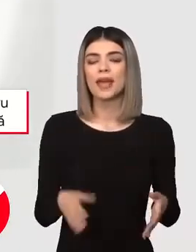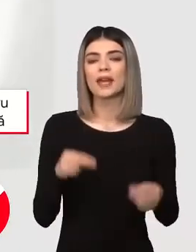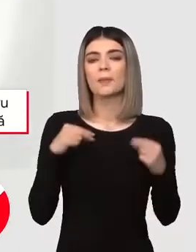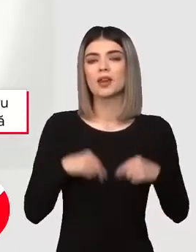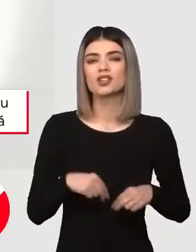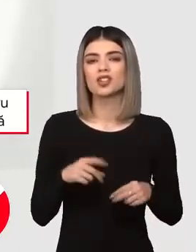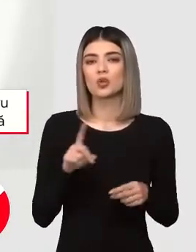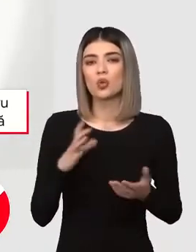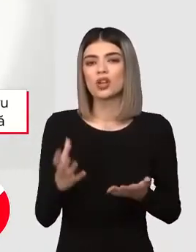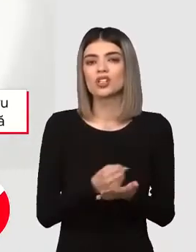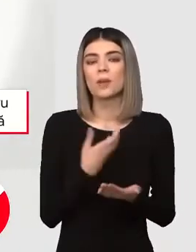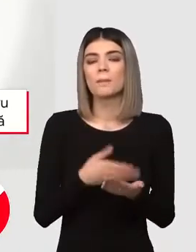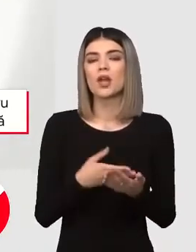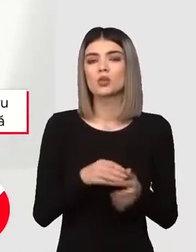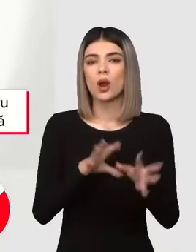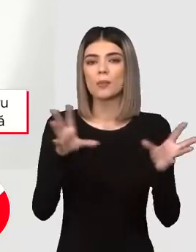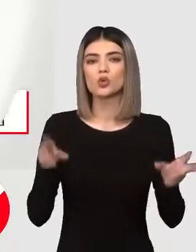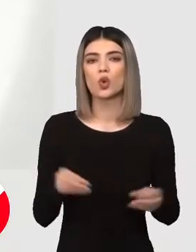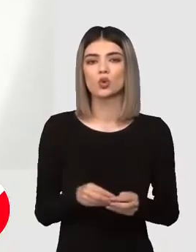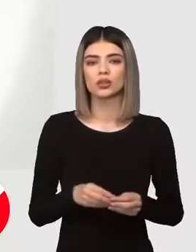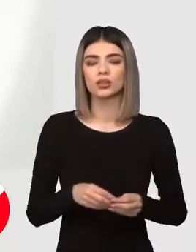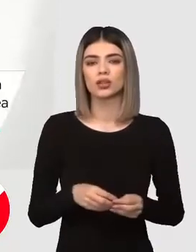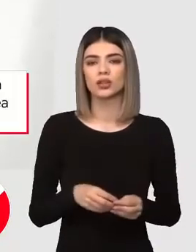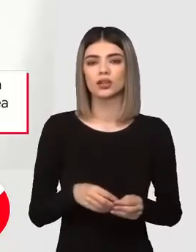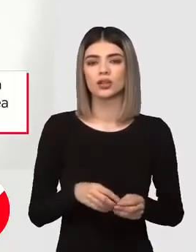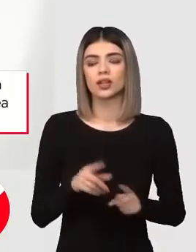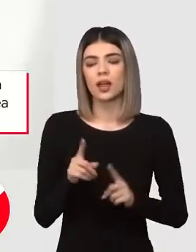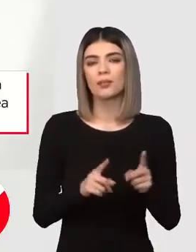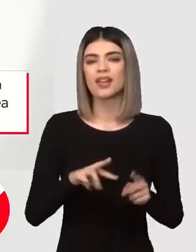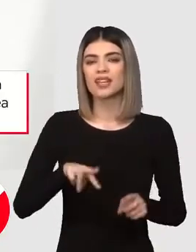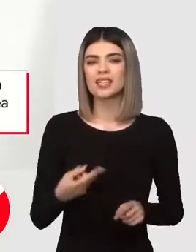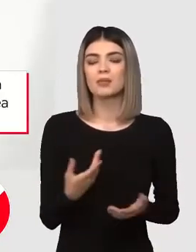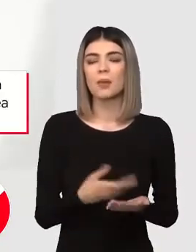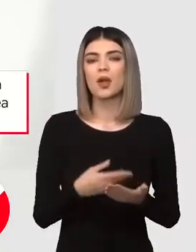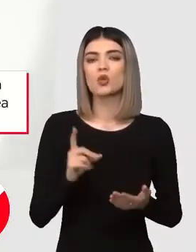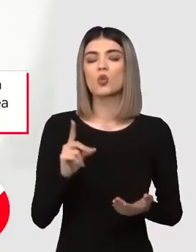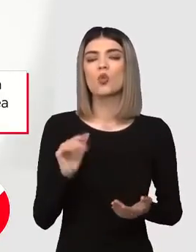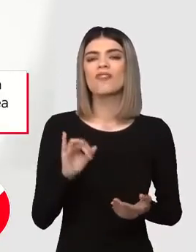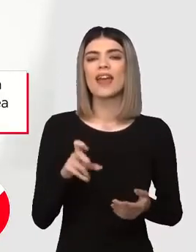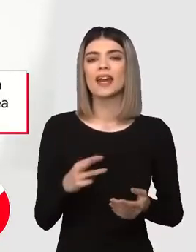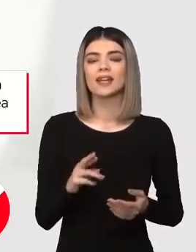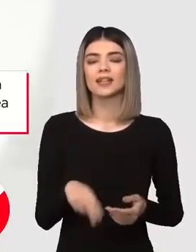președintelui nu obține majoritatea absolută? Am putea asista la o schimbare de guvern?